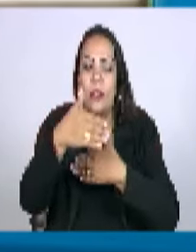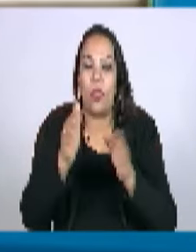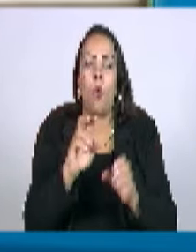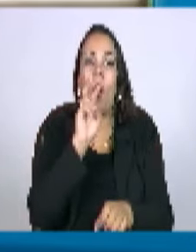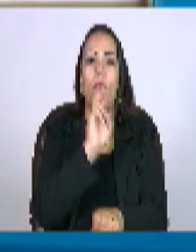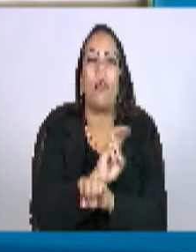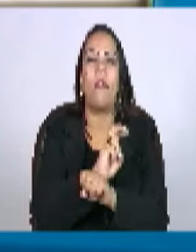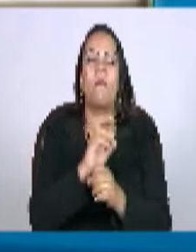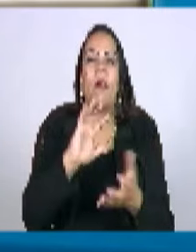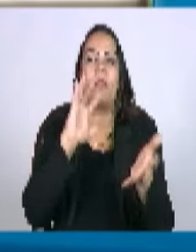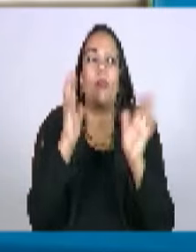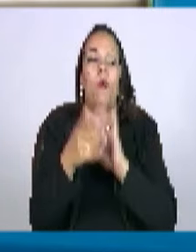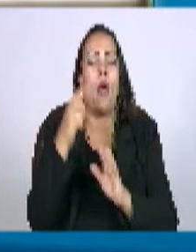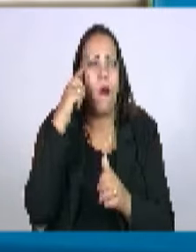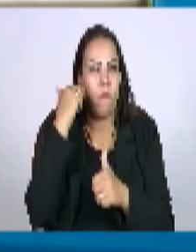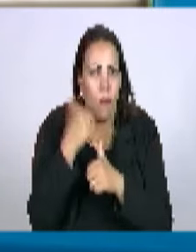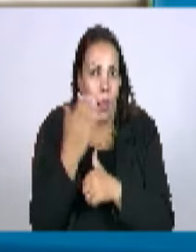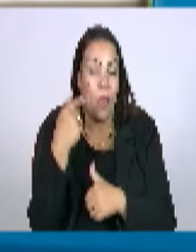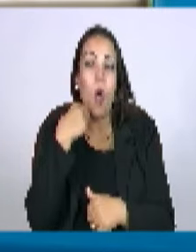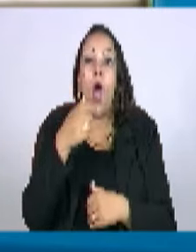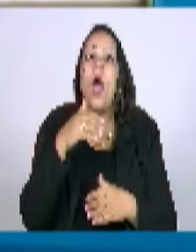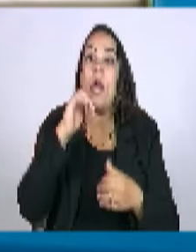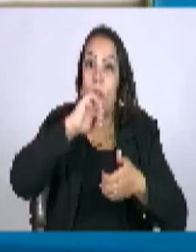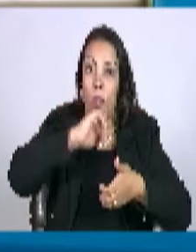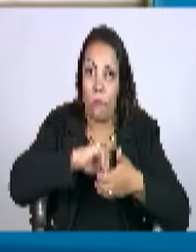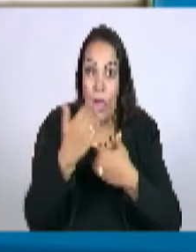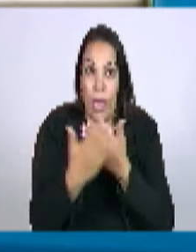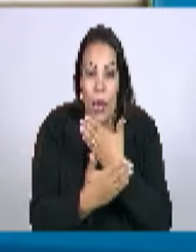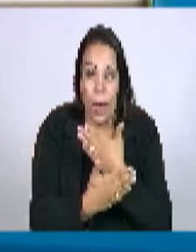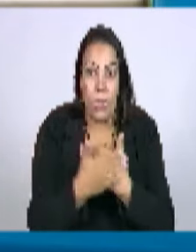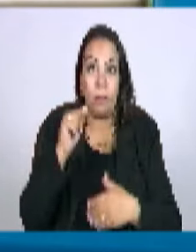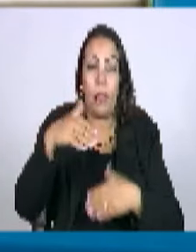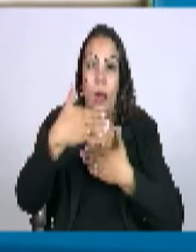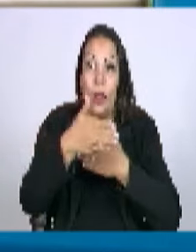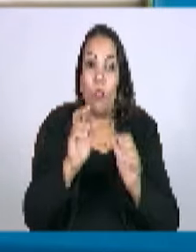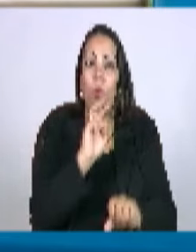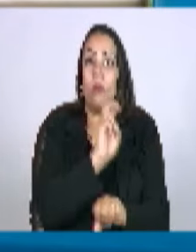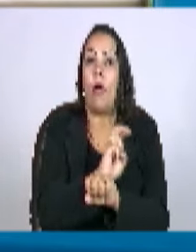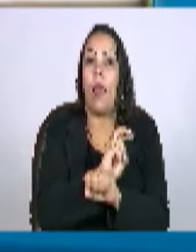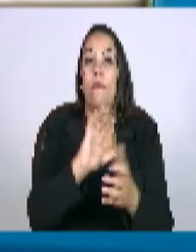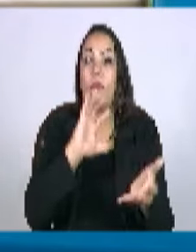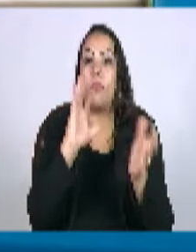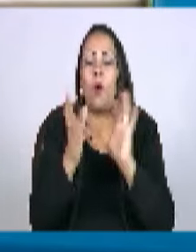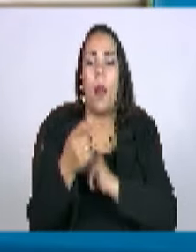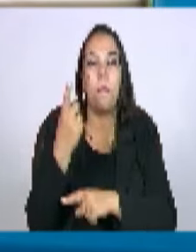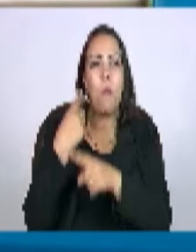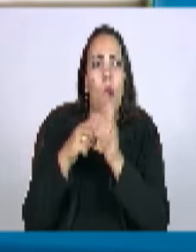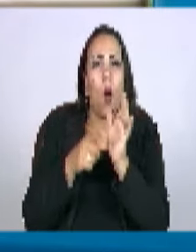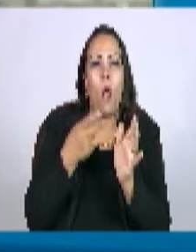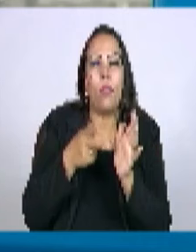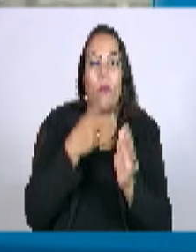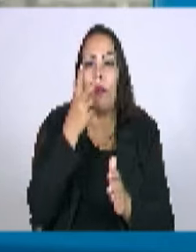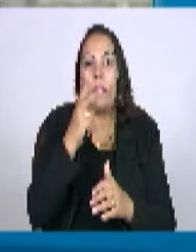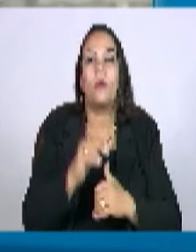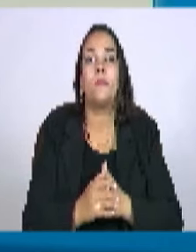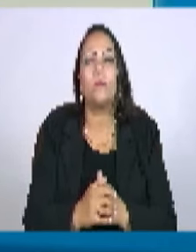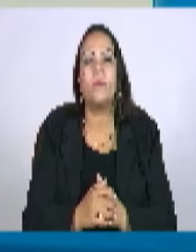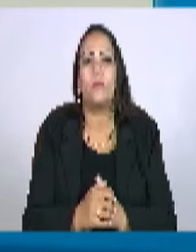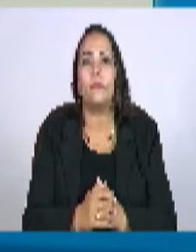الدولي اذكركم ان الاتفاق الجديد مع صندوق النقد الدولي تم بعد مراجعه اولى وتان